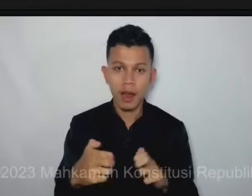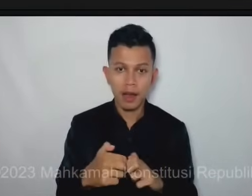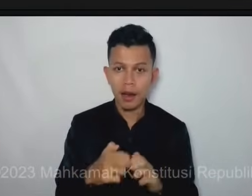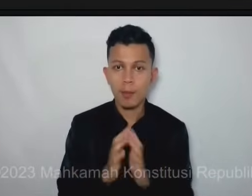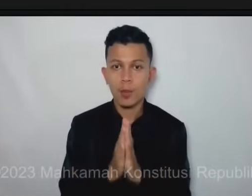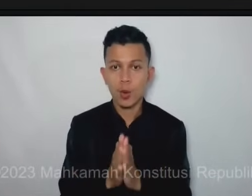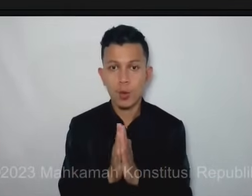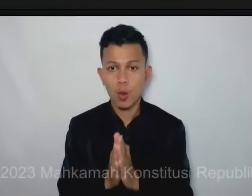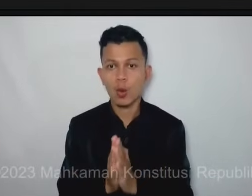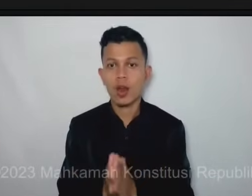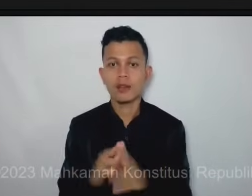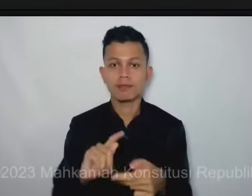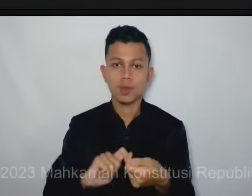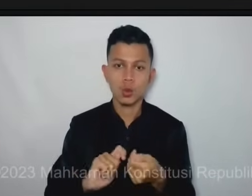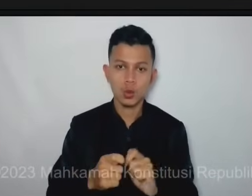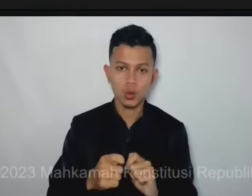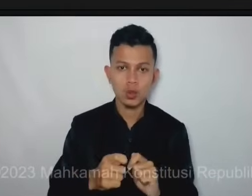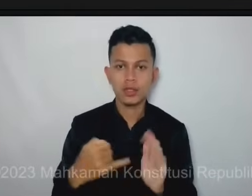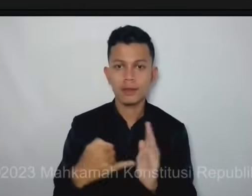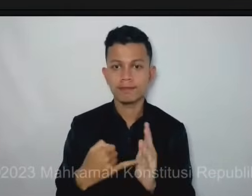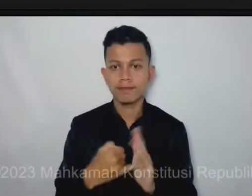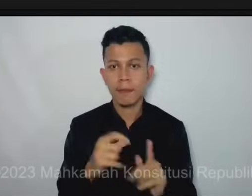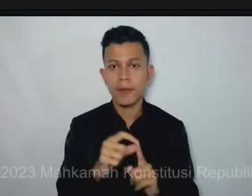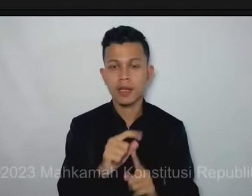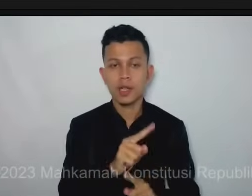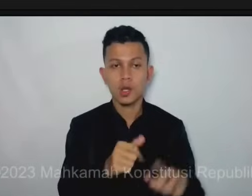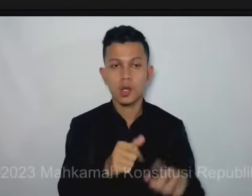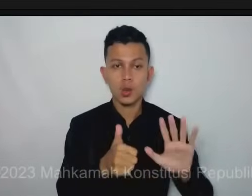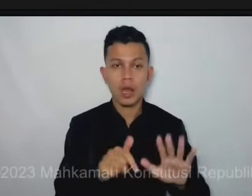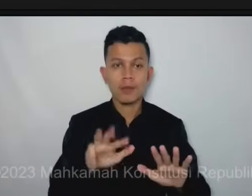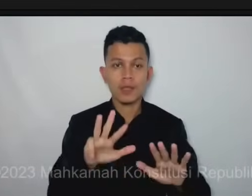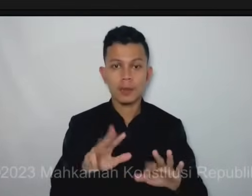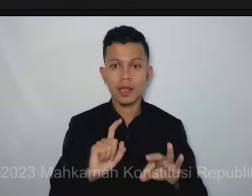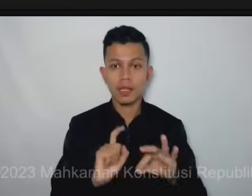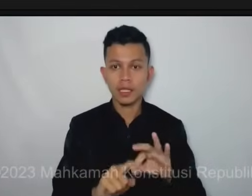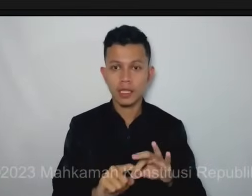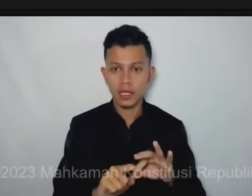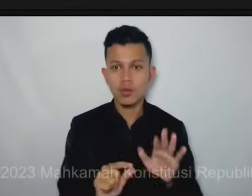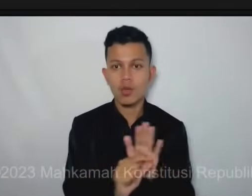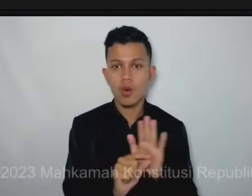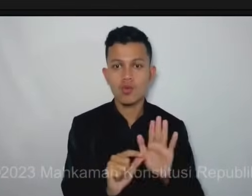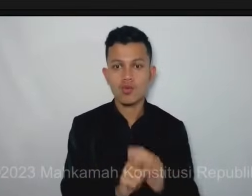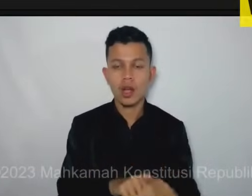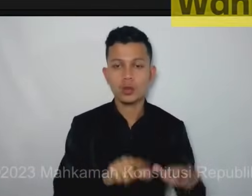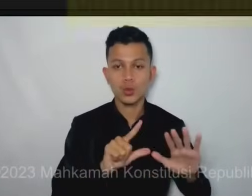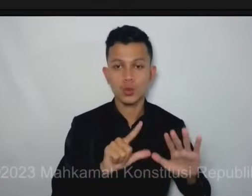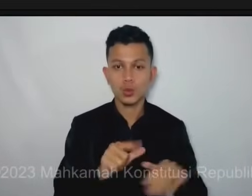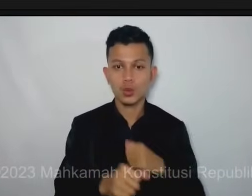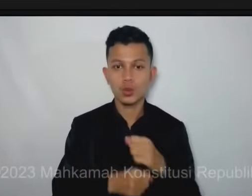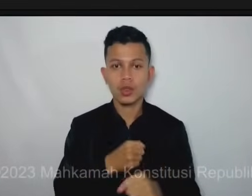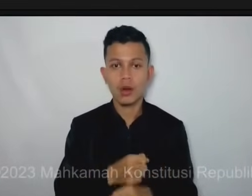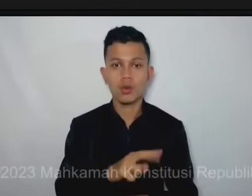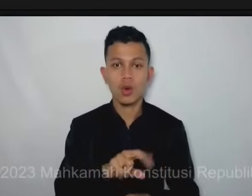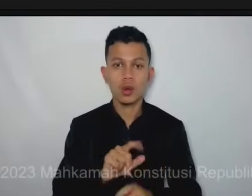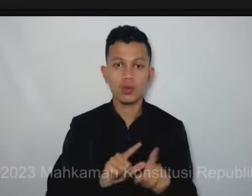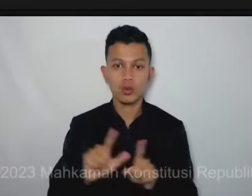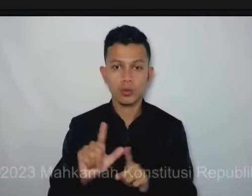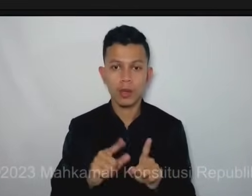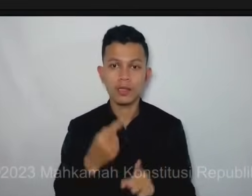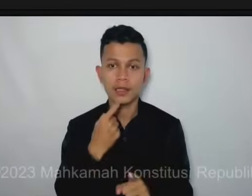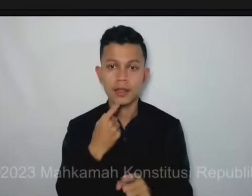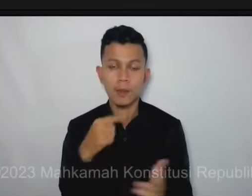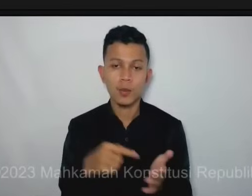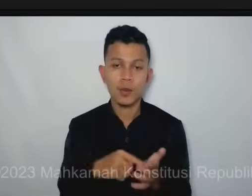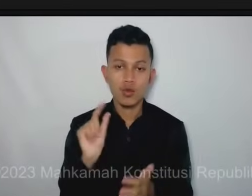pengujian materil pasal 169 huruf q undang-undang 7 tahun 2017 tentang